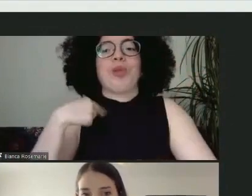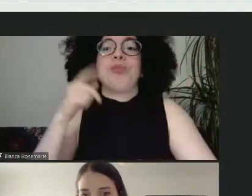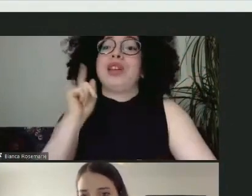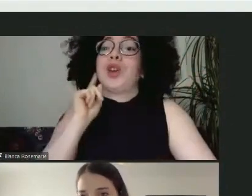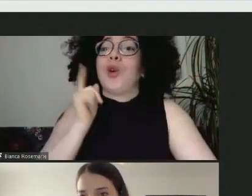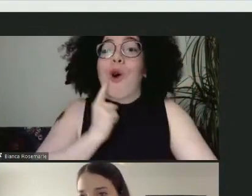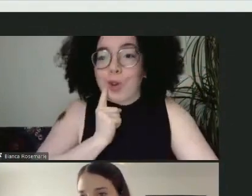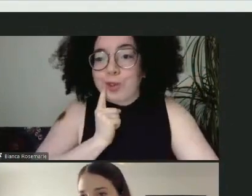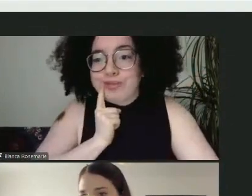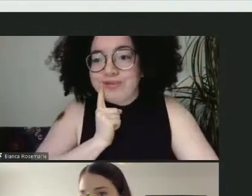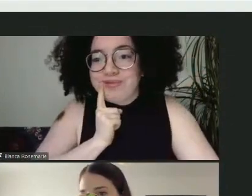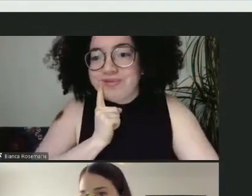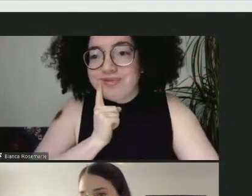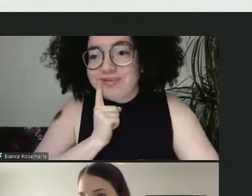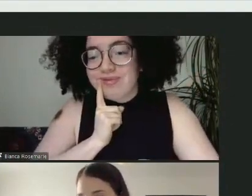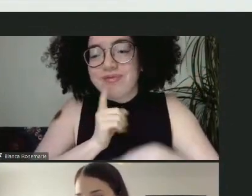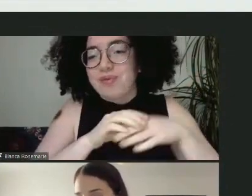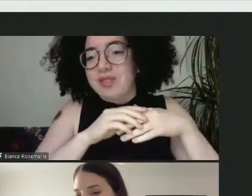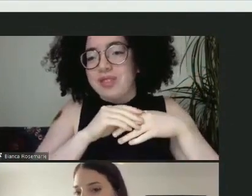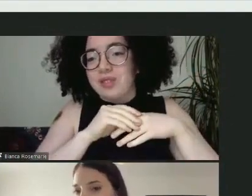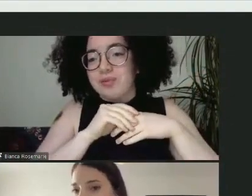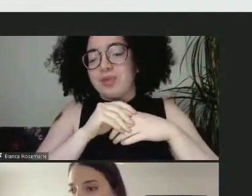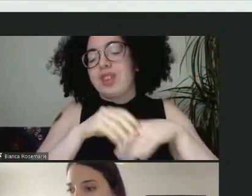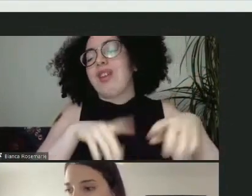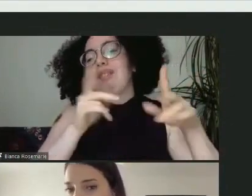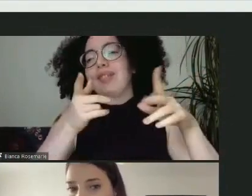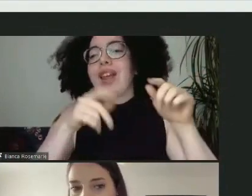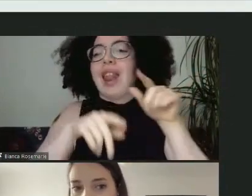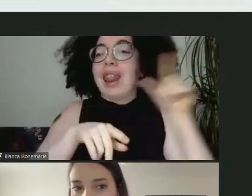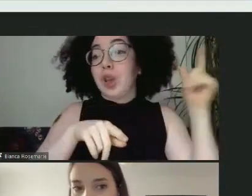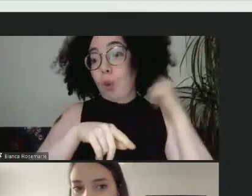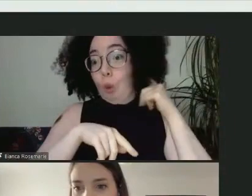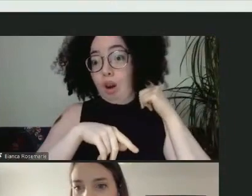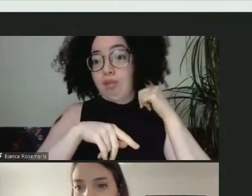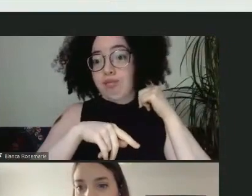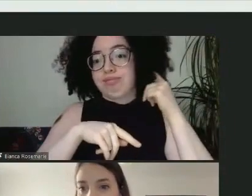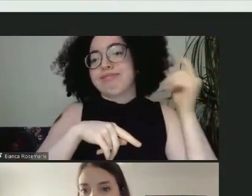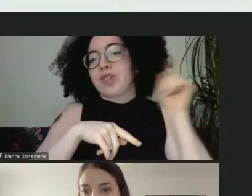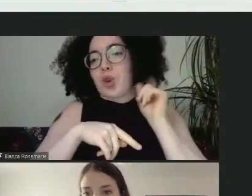Und ich verwende die Gebärdensprache, weil ich gehörlos bin.